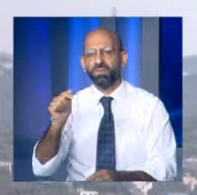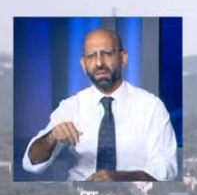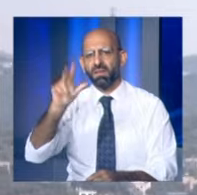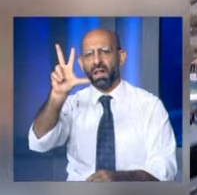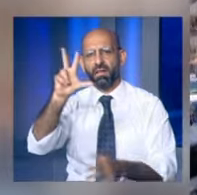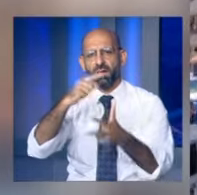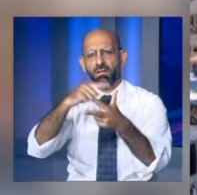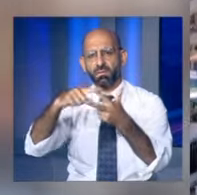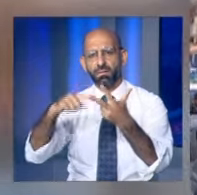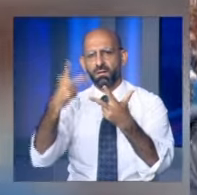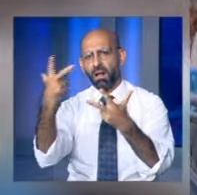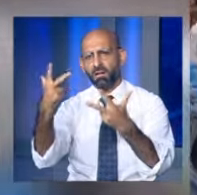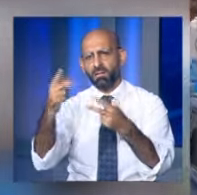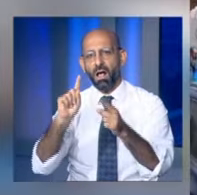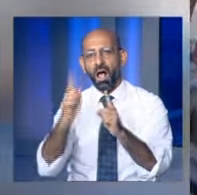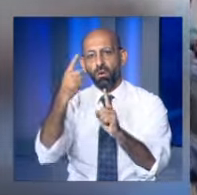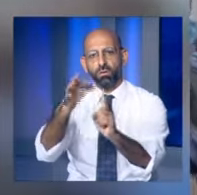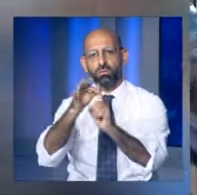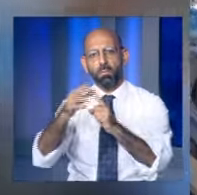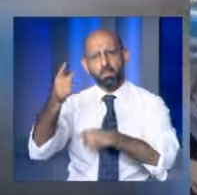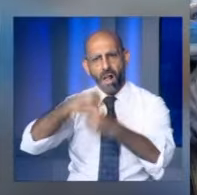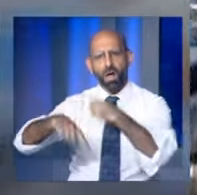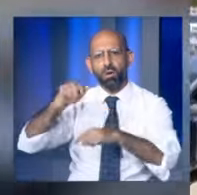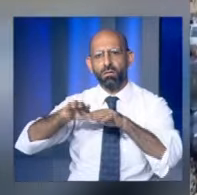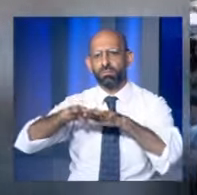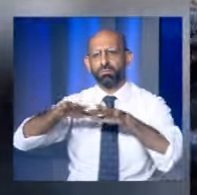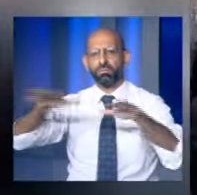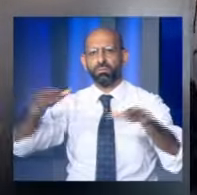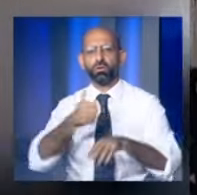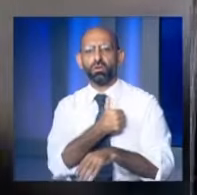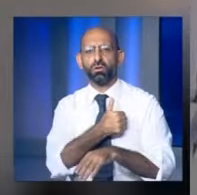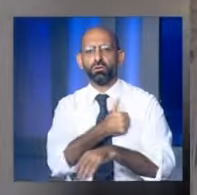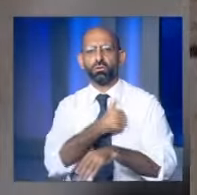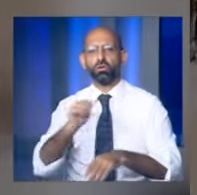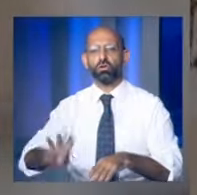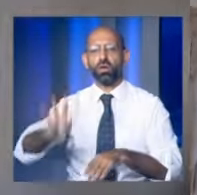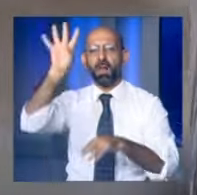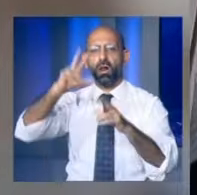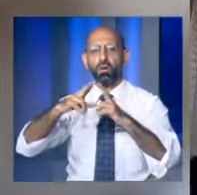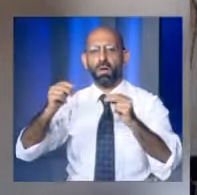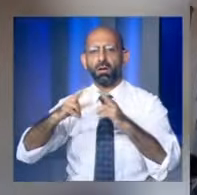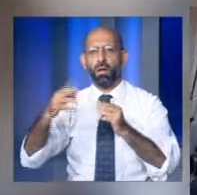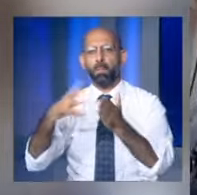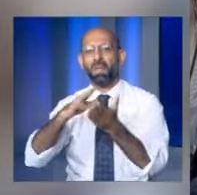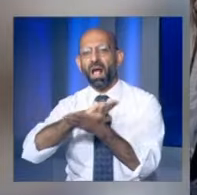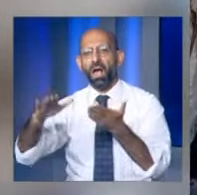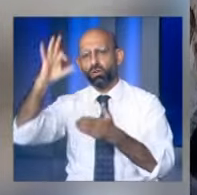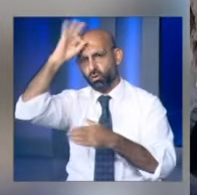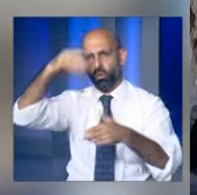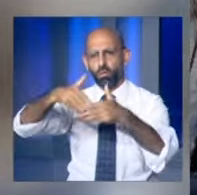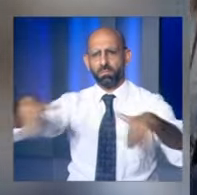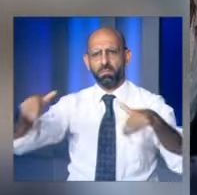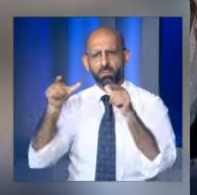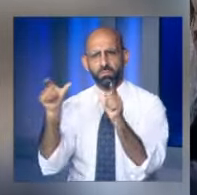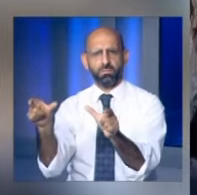أكد العماد عون إن هناك 3 خيارات متاحة. الخيار الأول: إعادة نشر وحدات عسكرية موجودة في شمال لبنان وفي